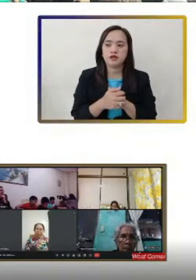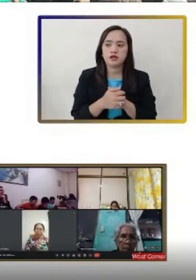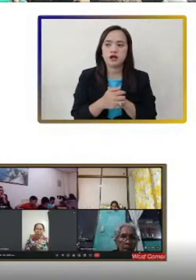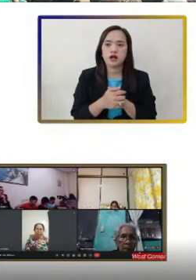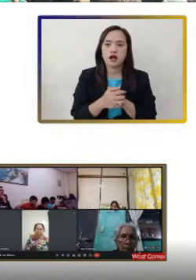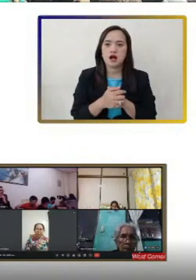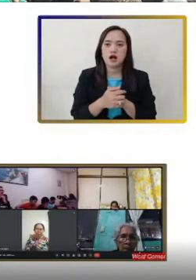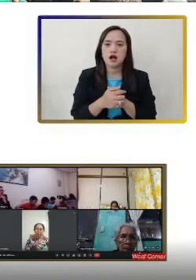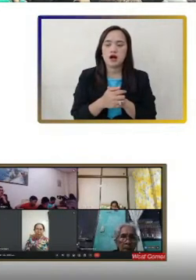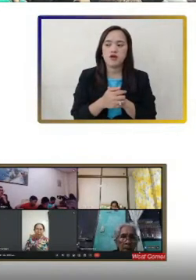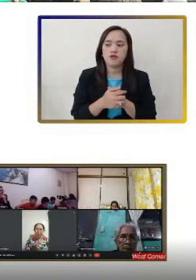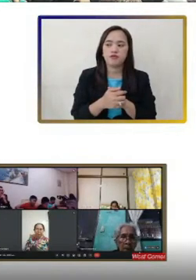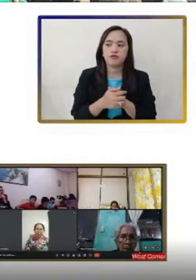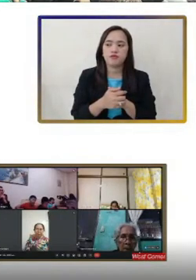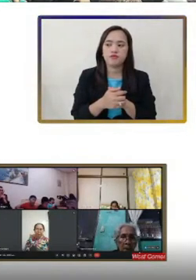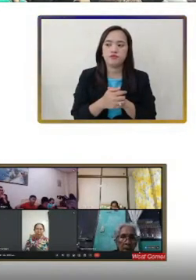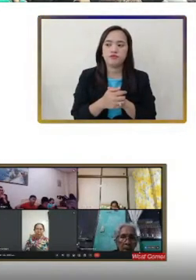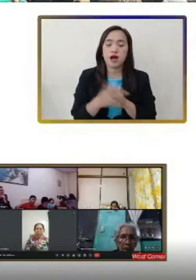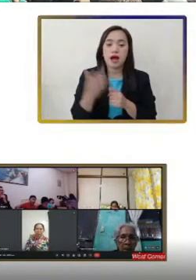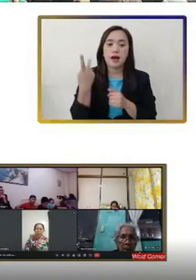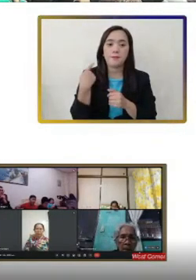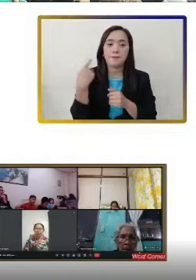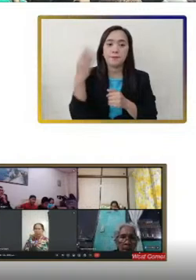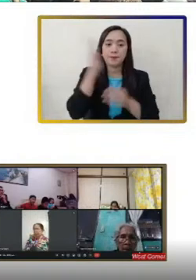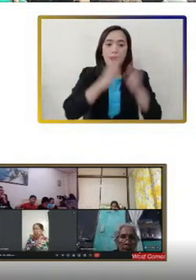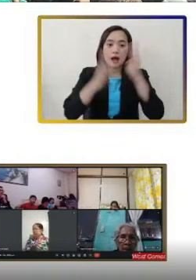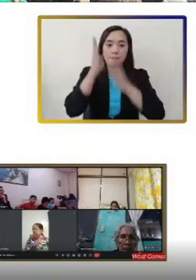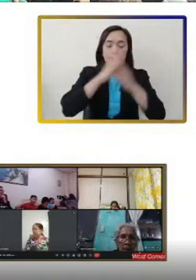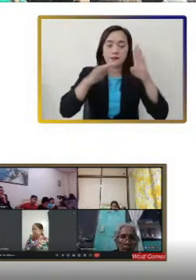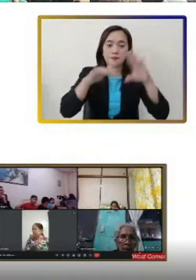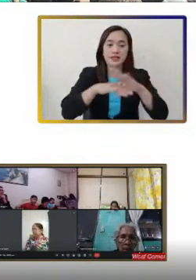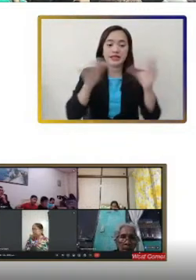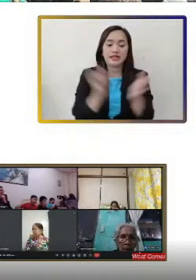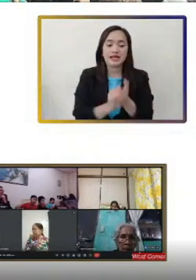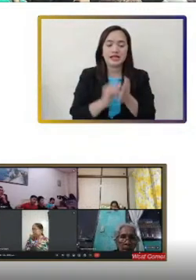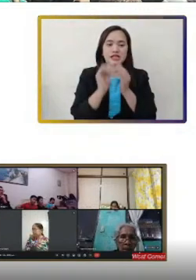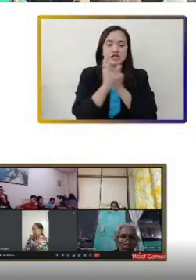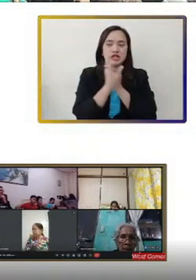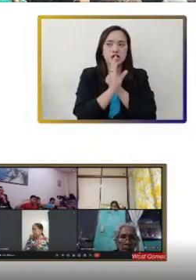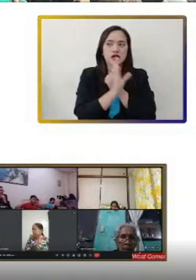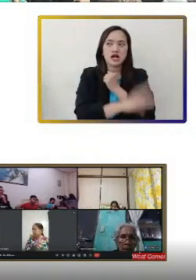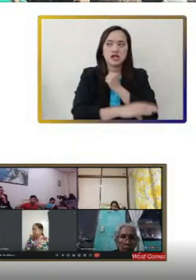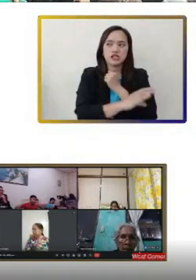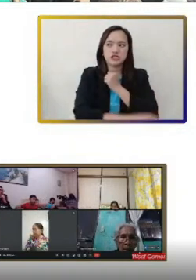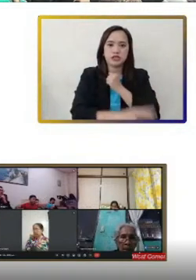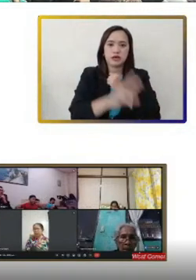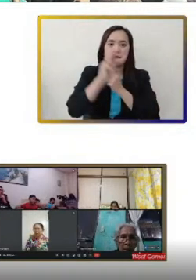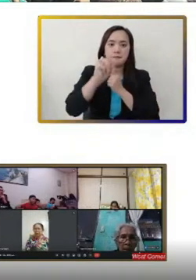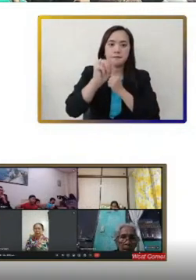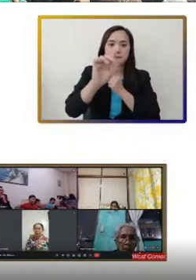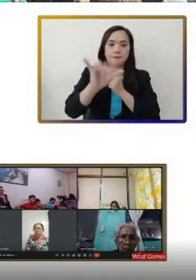yung kaguluhan. At hanggat siguro hindi pa nagkakaroon talaga doon ng